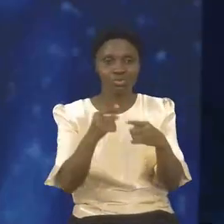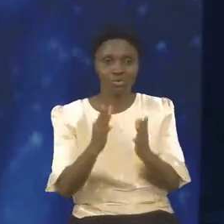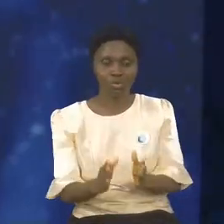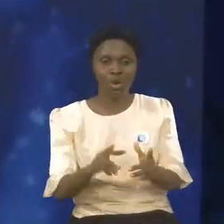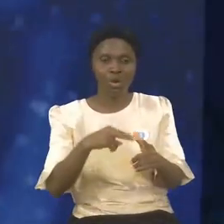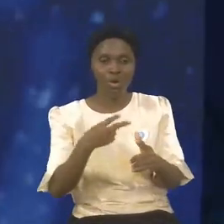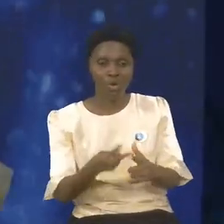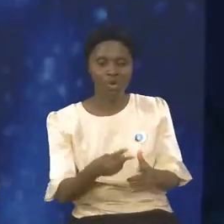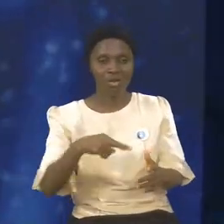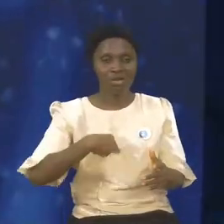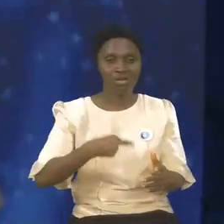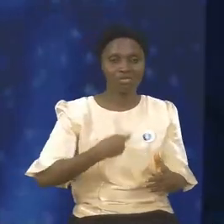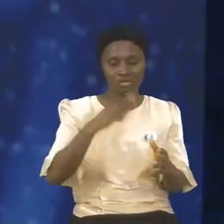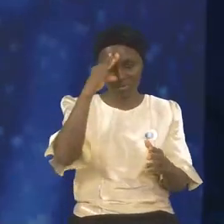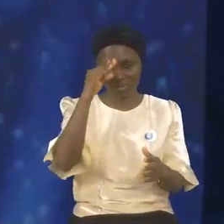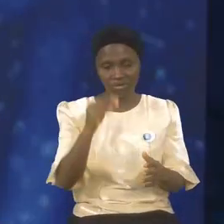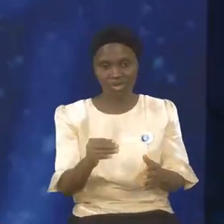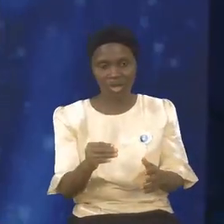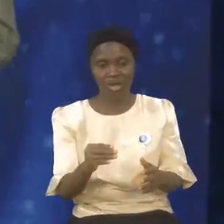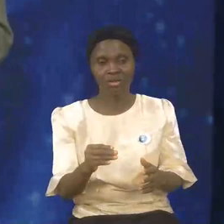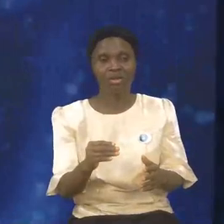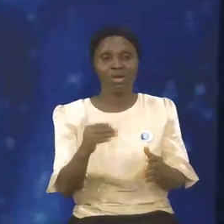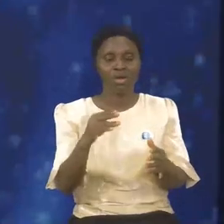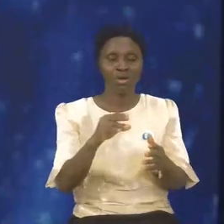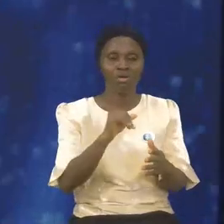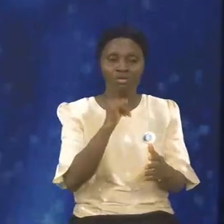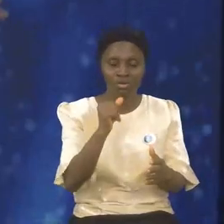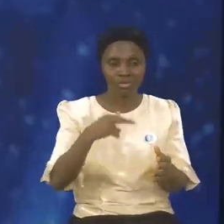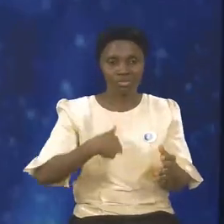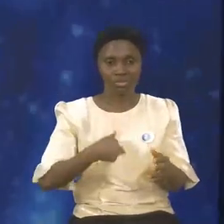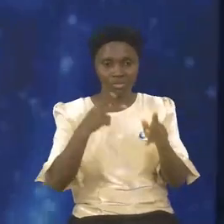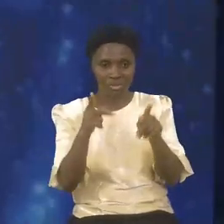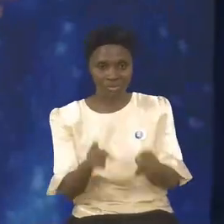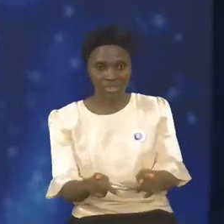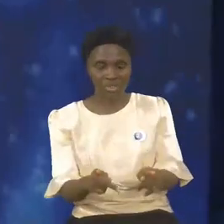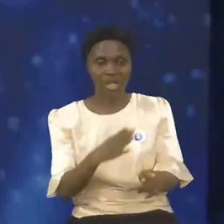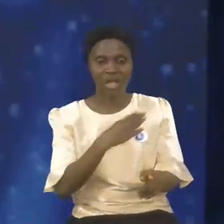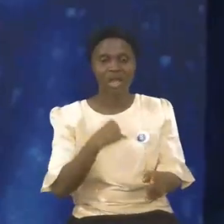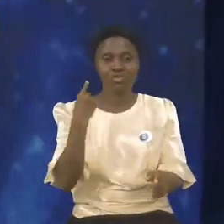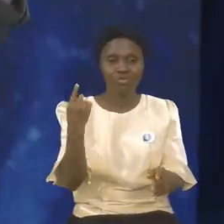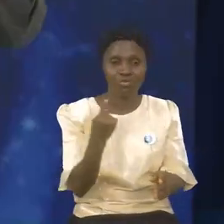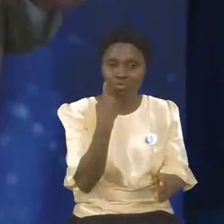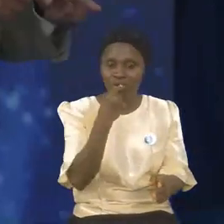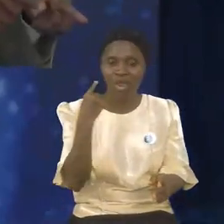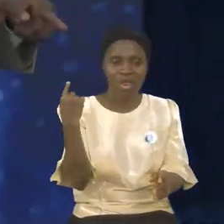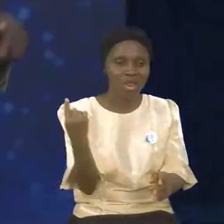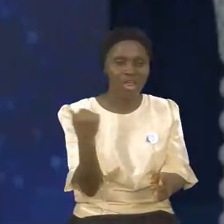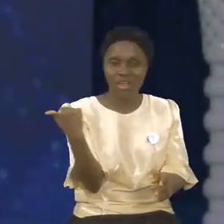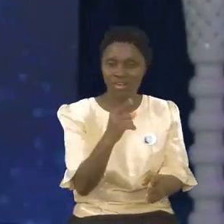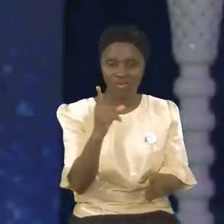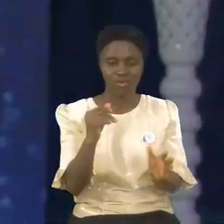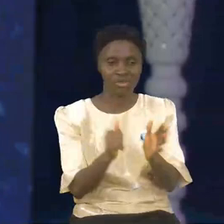qui compte celui qui va à l'église et une personne religieuse qui compte un AT1 un